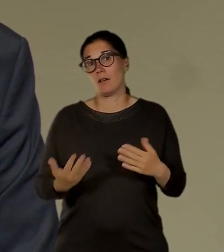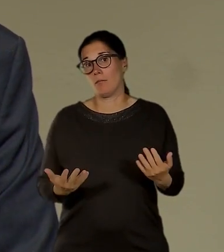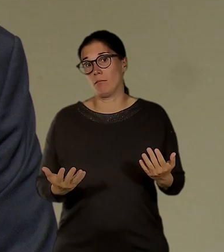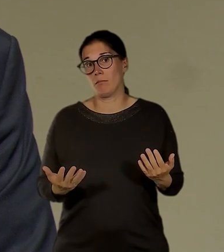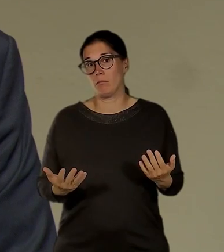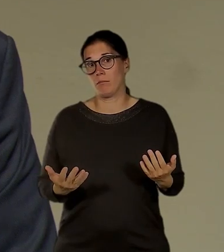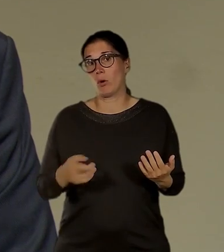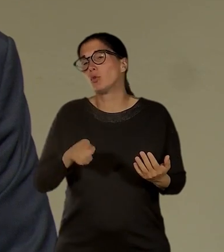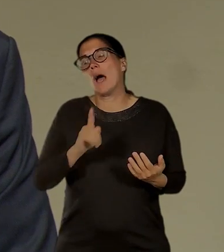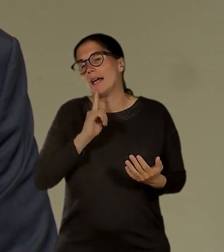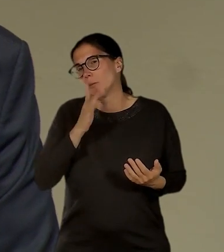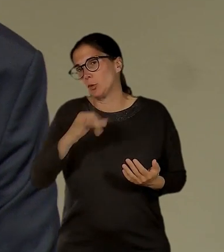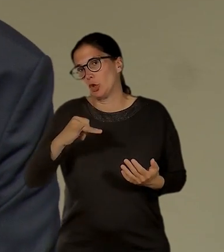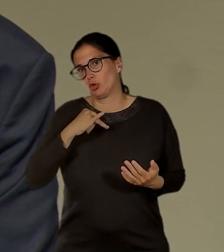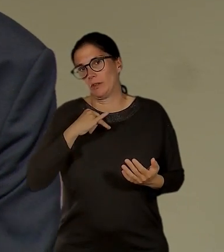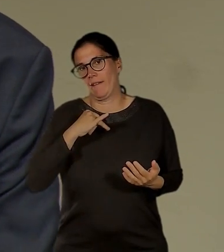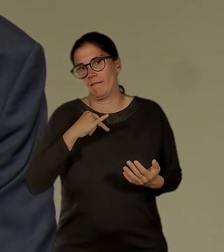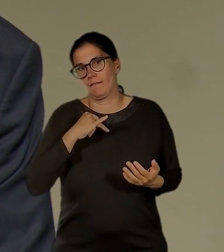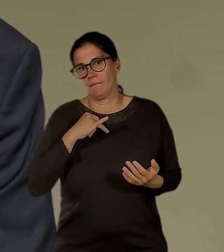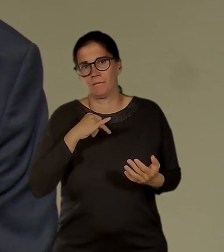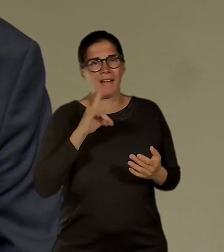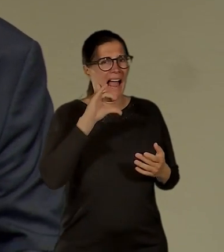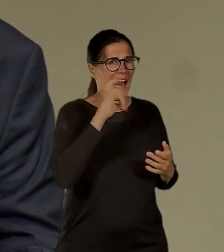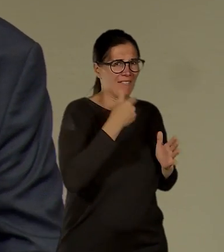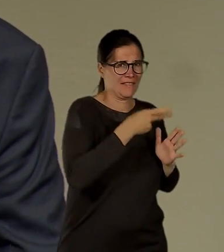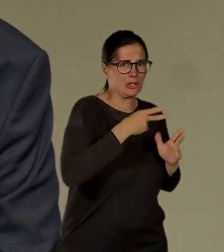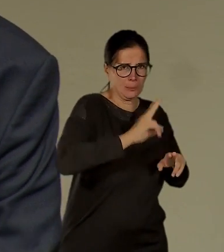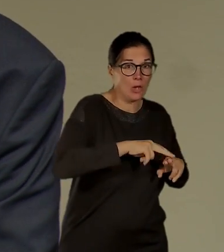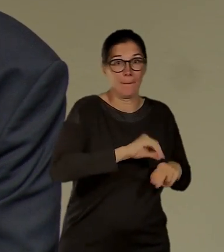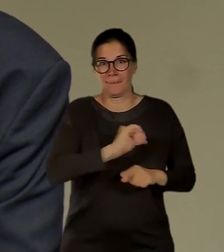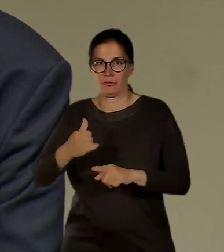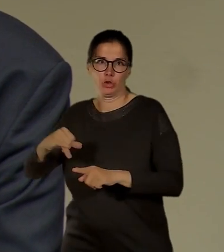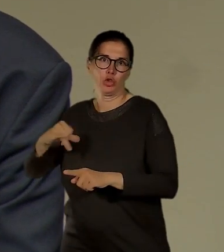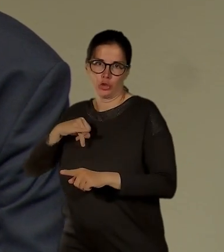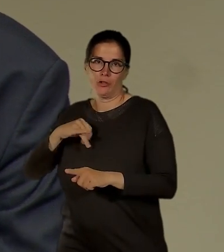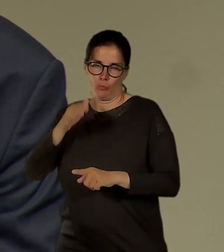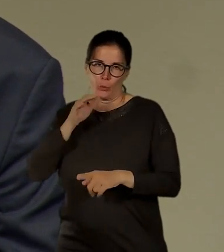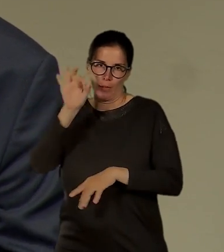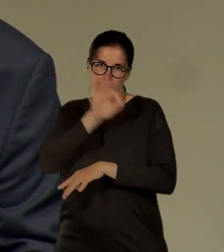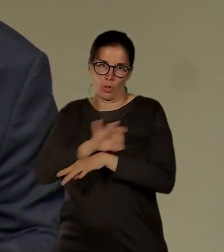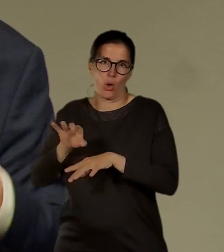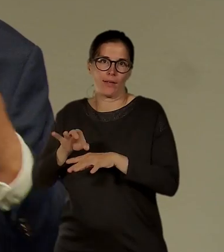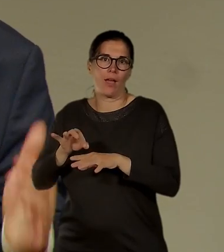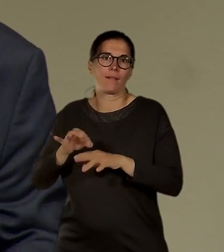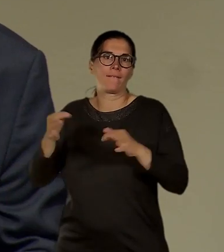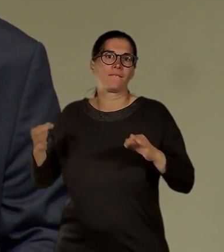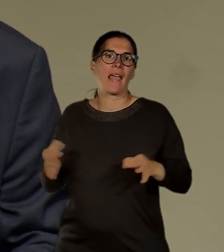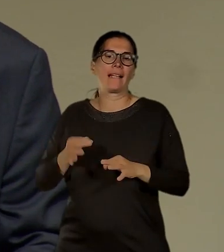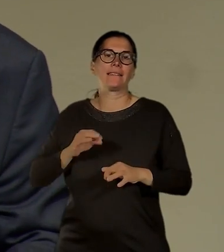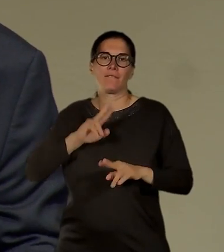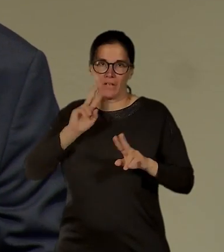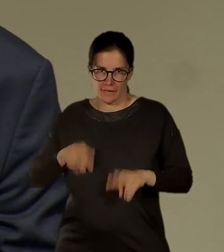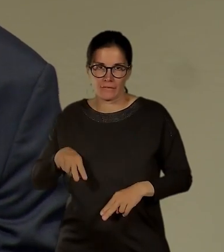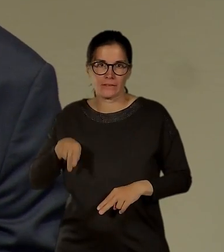ten Hlavák, předpokládám, tak uděláme seznámení s tou fází projektovou na Vltavský, je tam spoustu